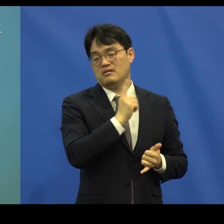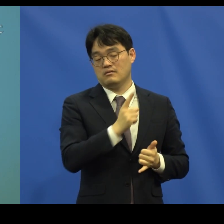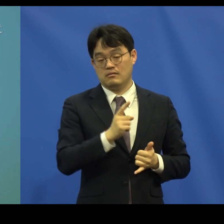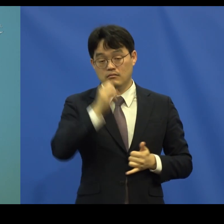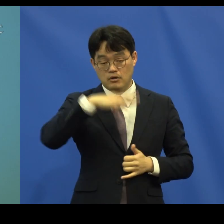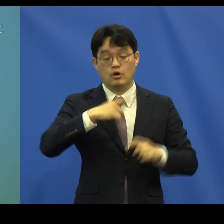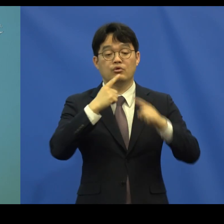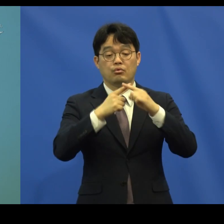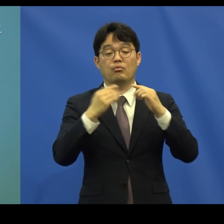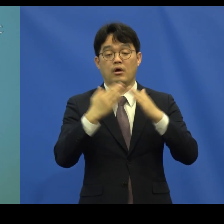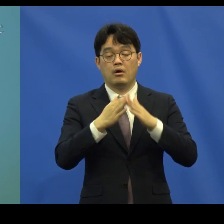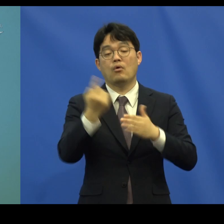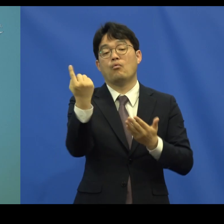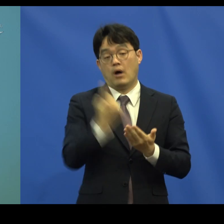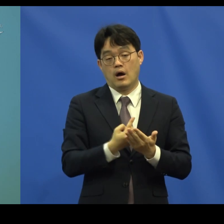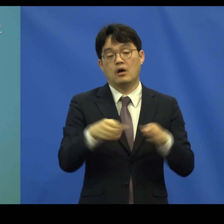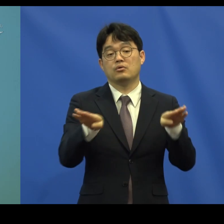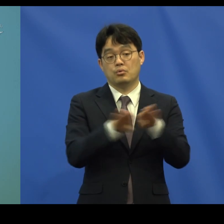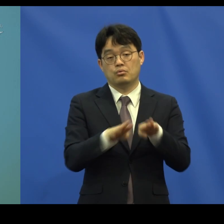바 하나도 없는